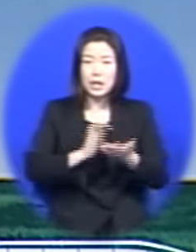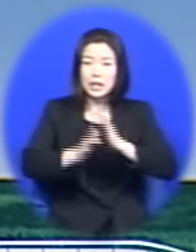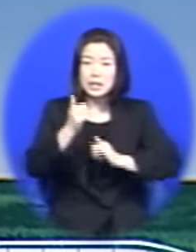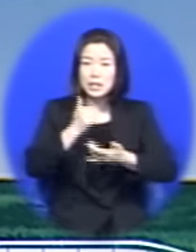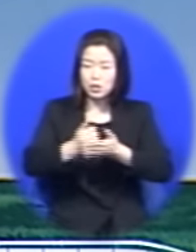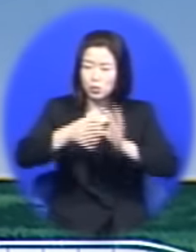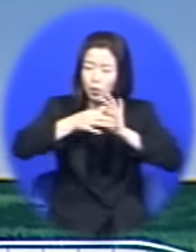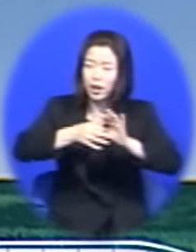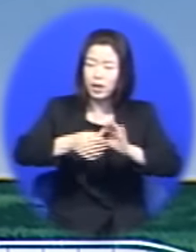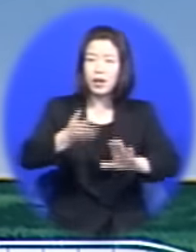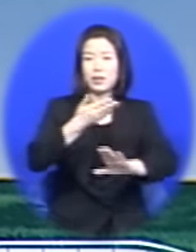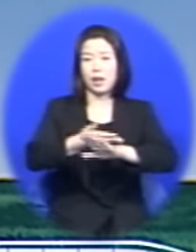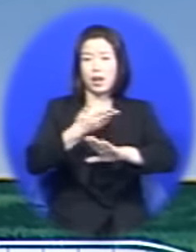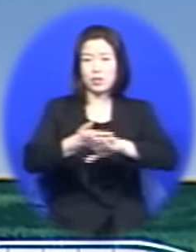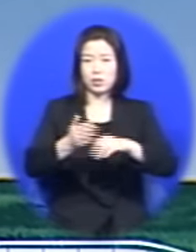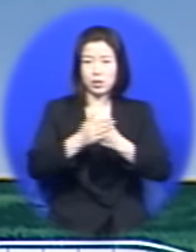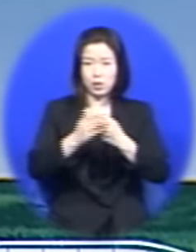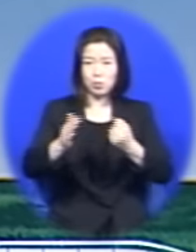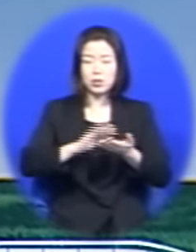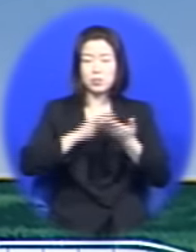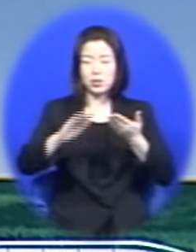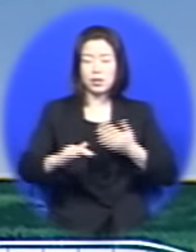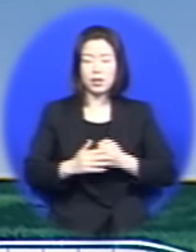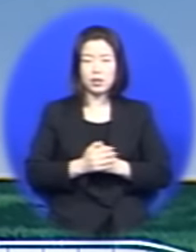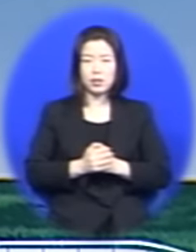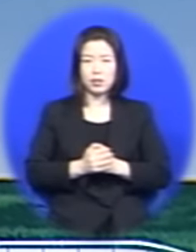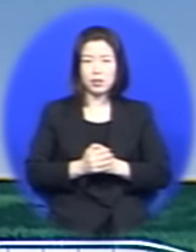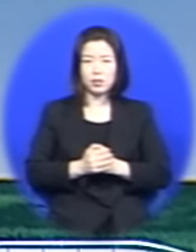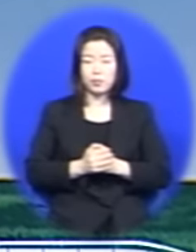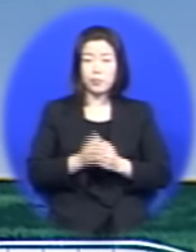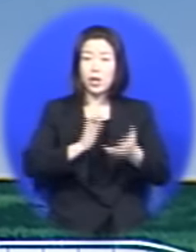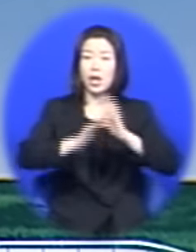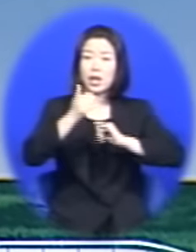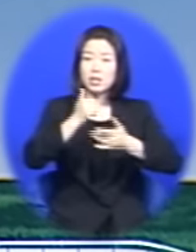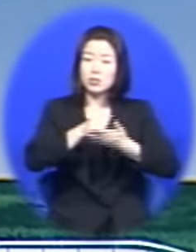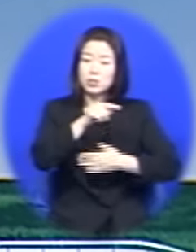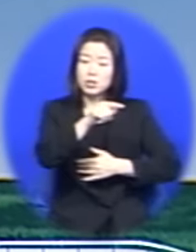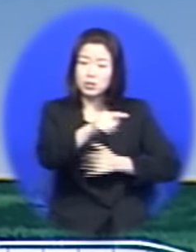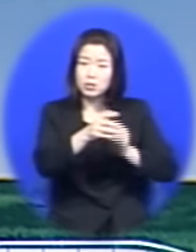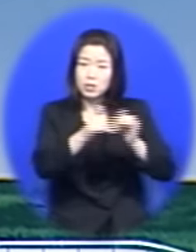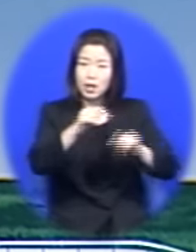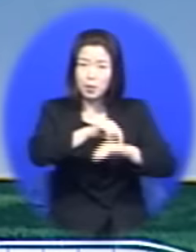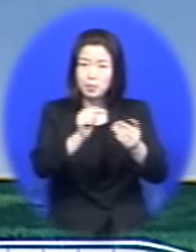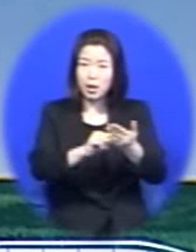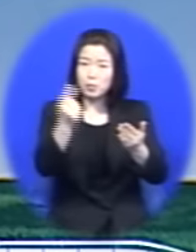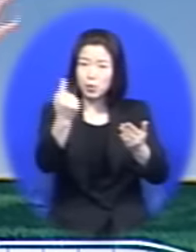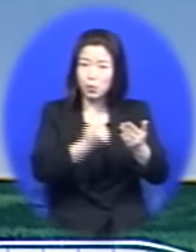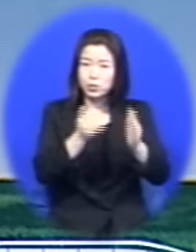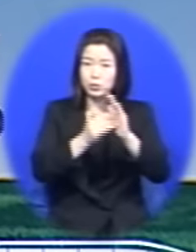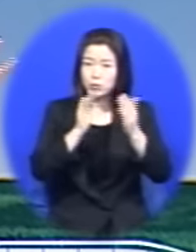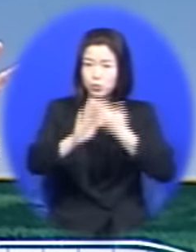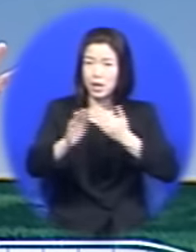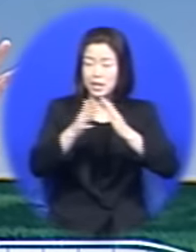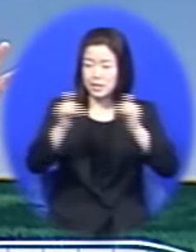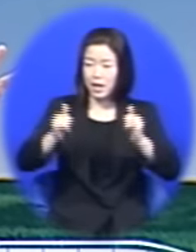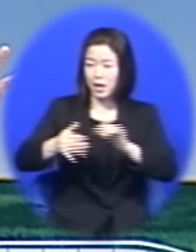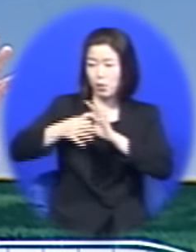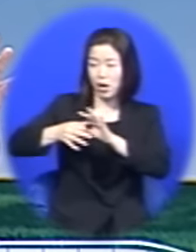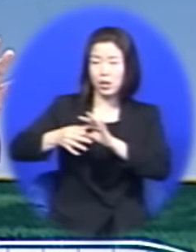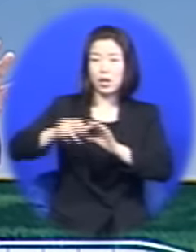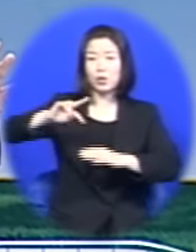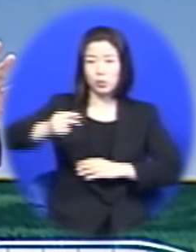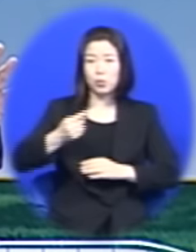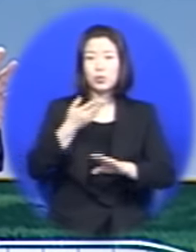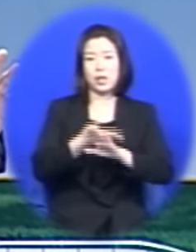예수님과의 관계가 달라진 거예요. 예수님과의 관계. 예수님이 그 사람들의 마음이 오시고 나니까 사람들과의 관계가 달라져